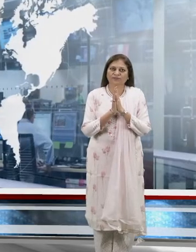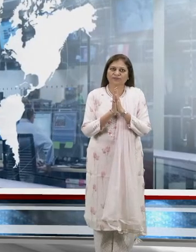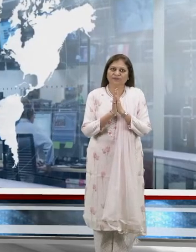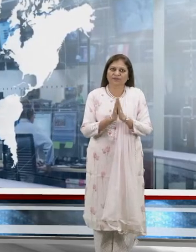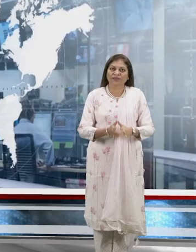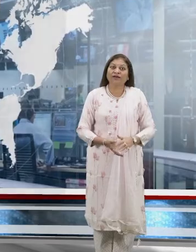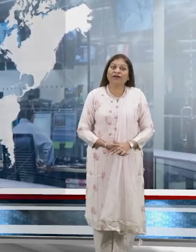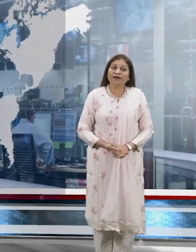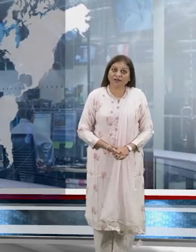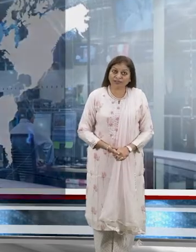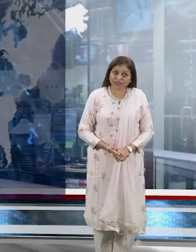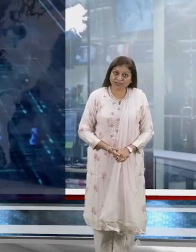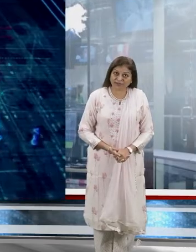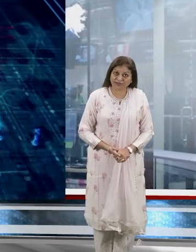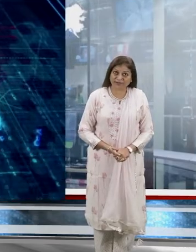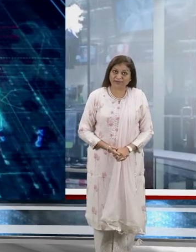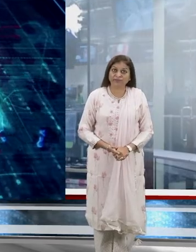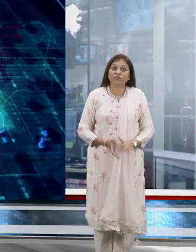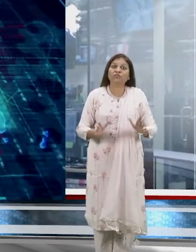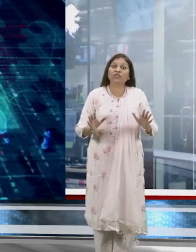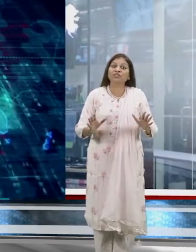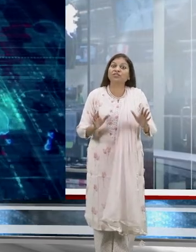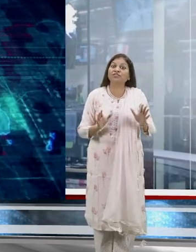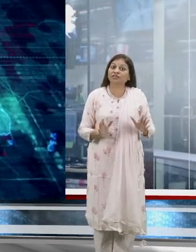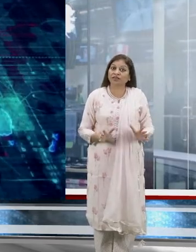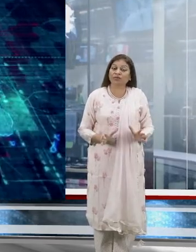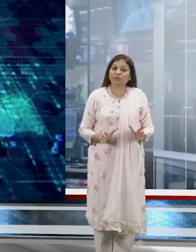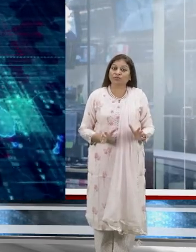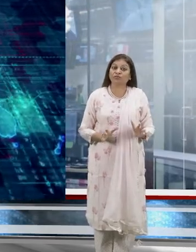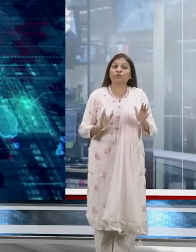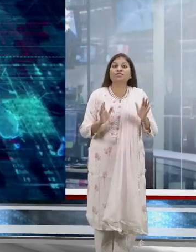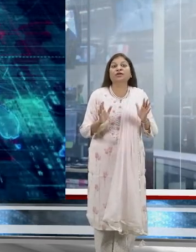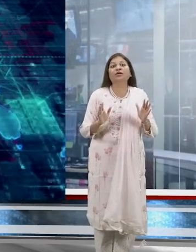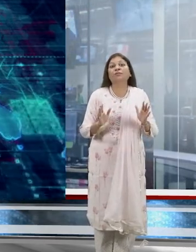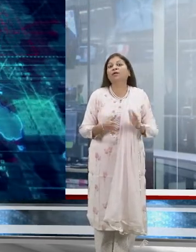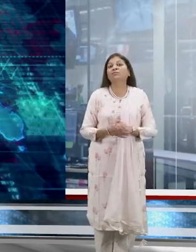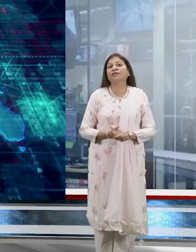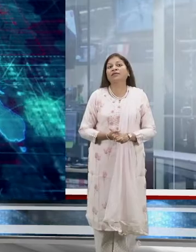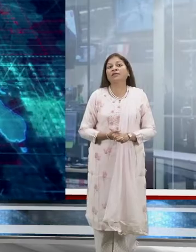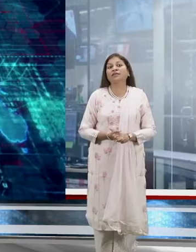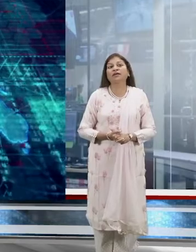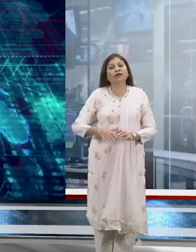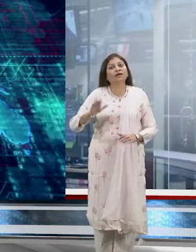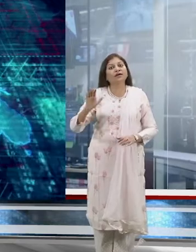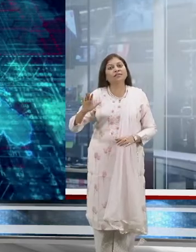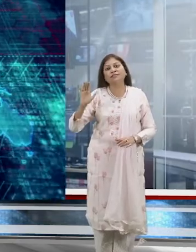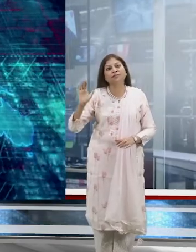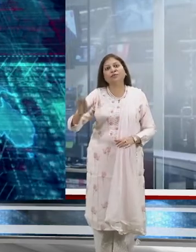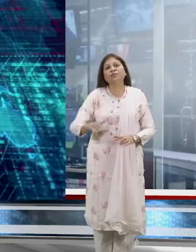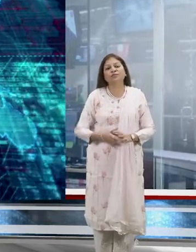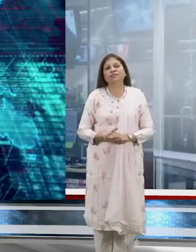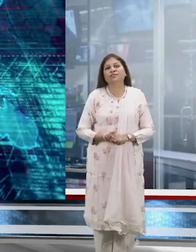नमस्कार। हर देश की सरकार देश की जनता को सुरक्षा का भाव देने के लिए